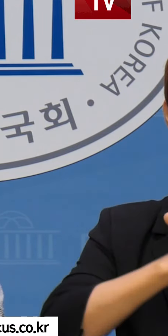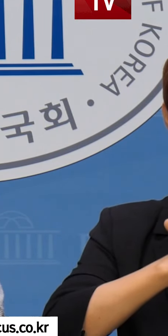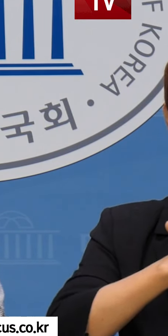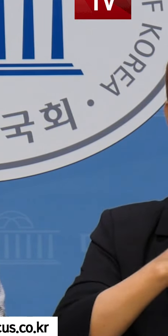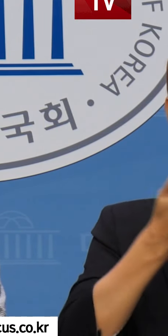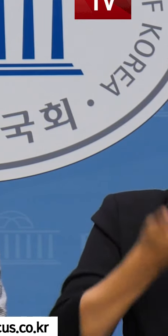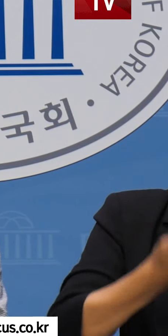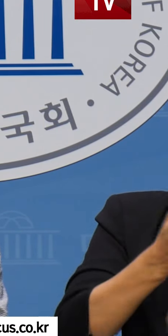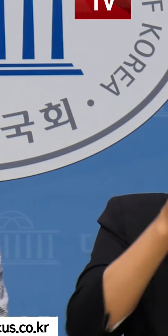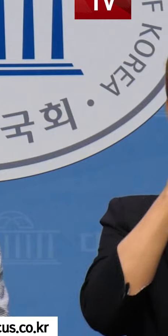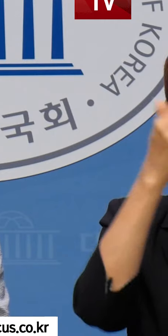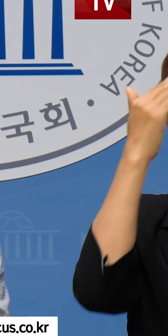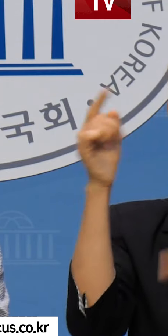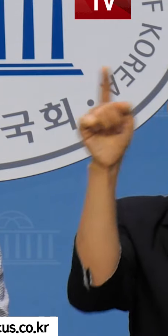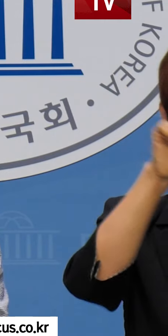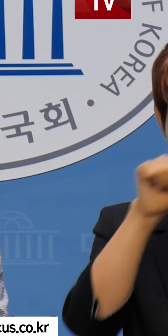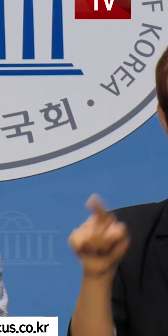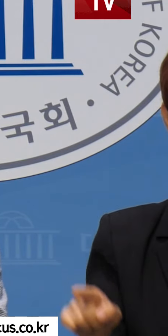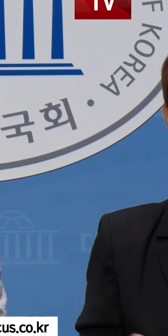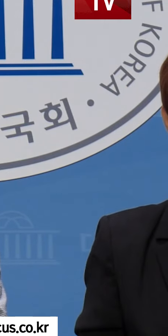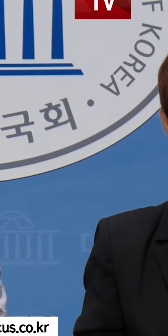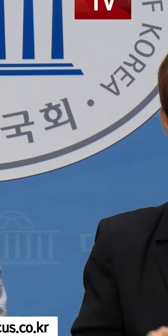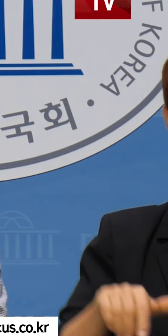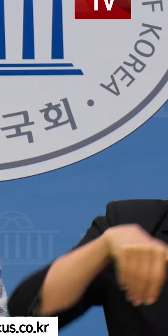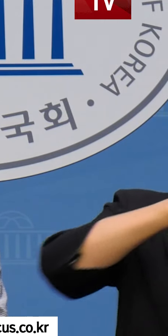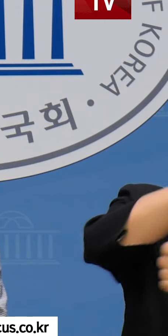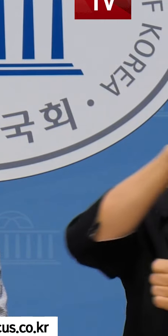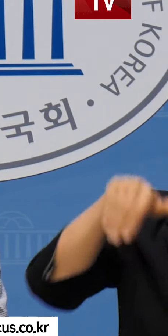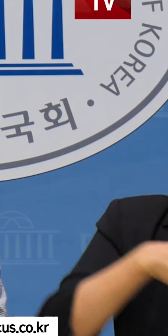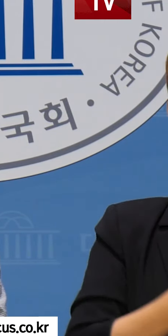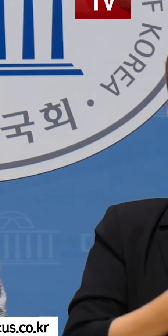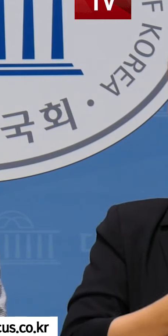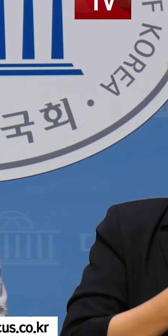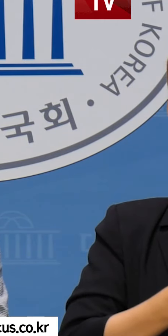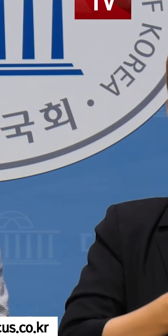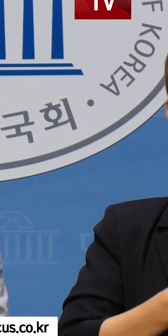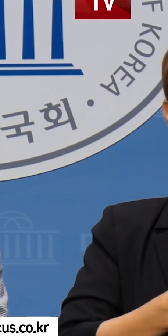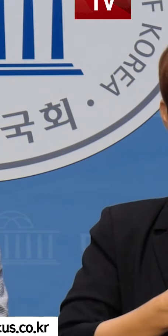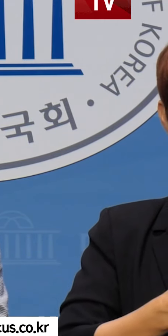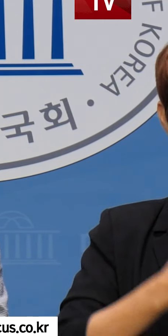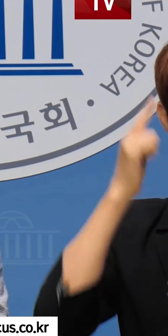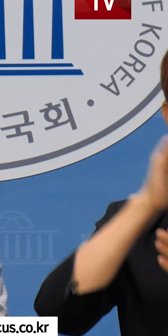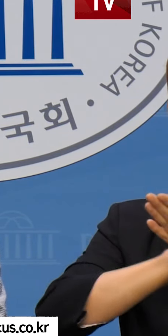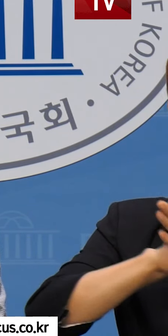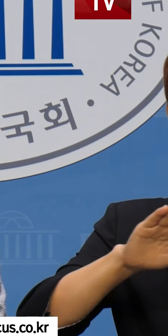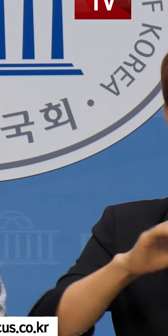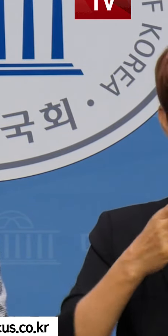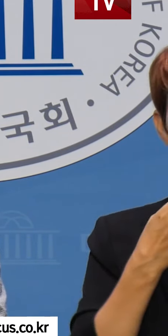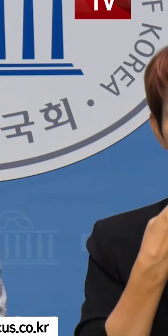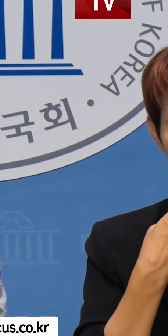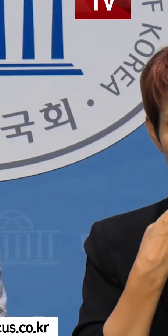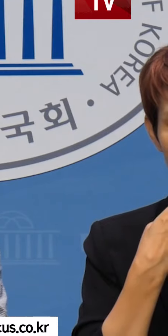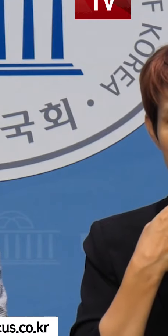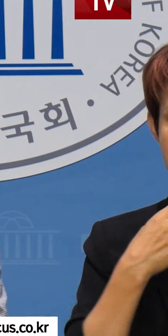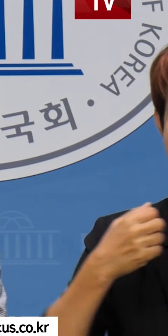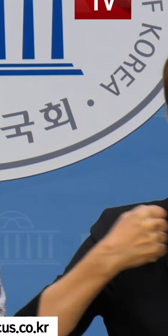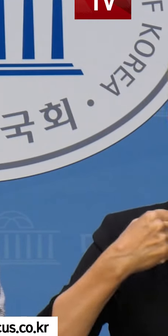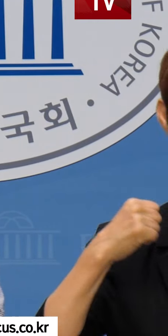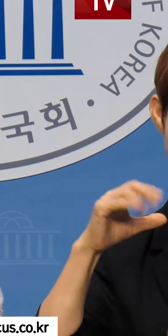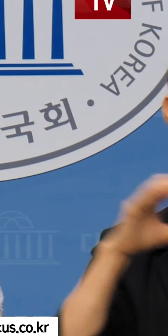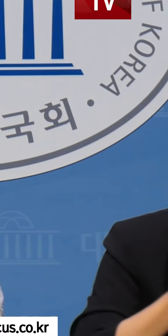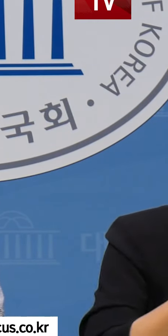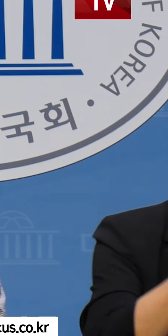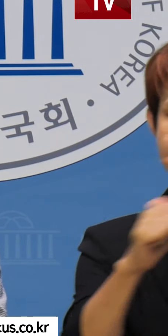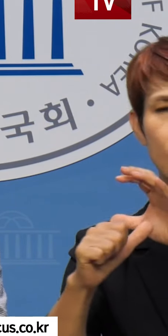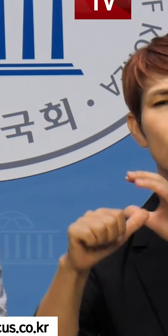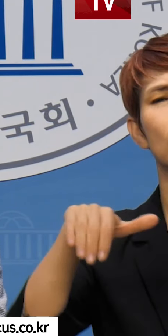경색되고 한반도를 둘러싼 국제정세가 불안정해지면서 평화가 아닌 힘의 논리가 지배하는